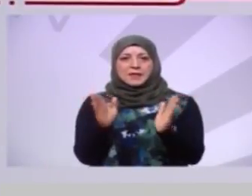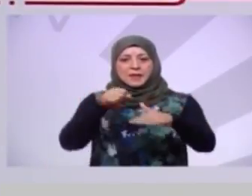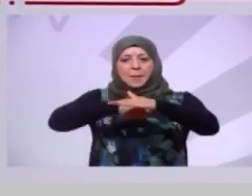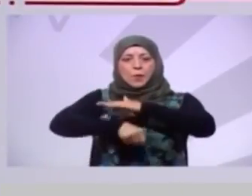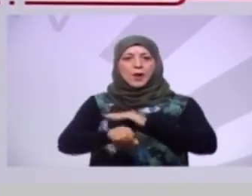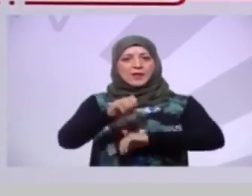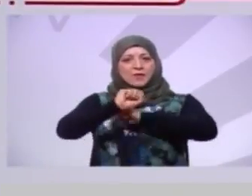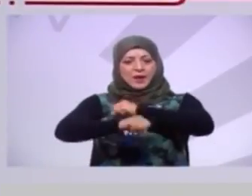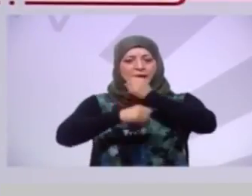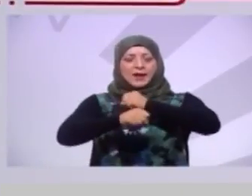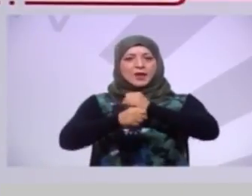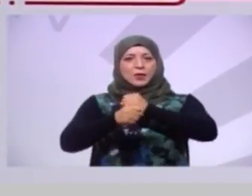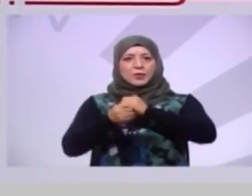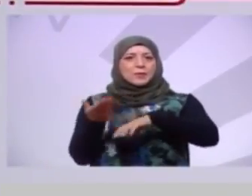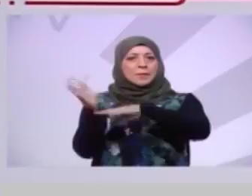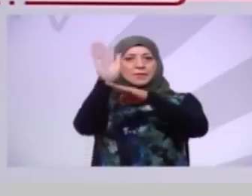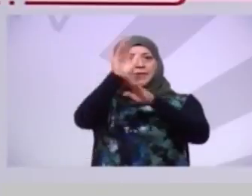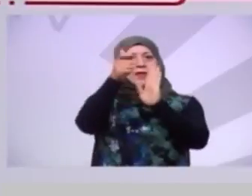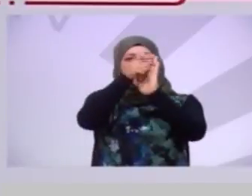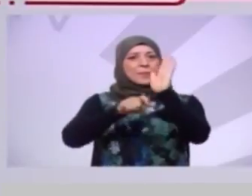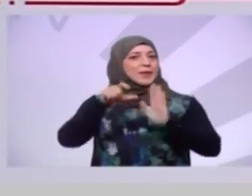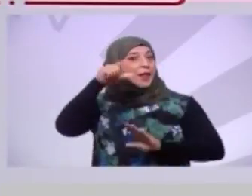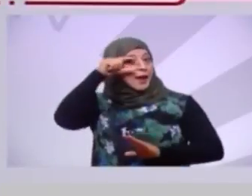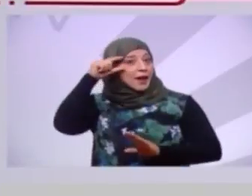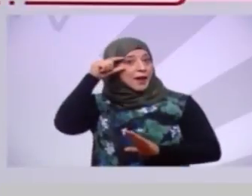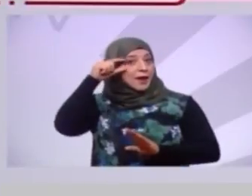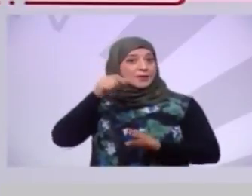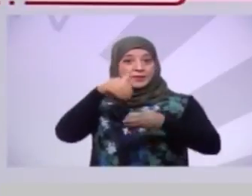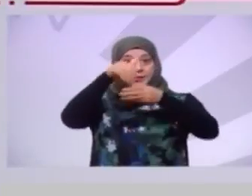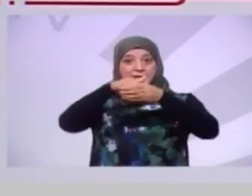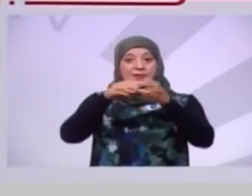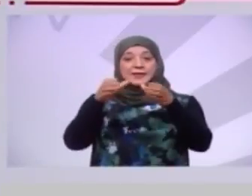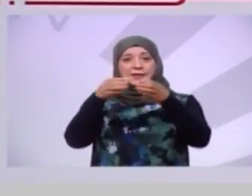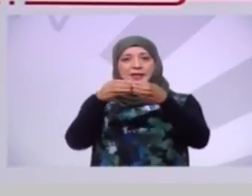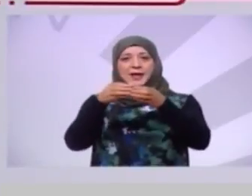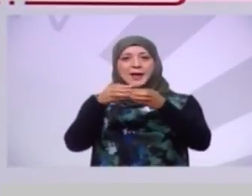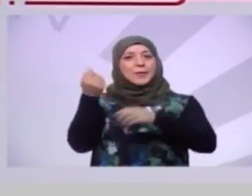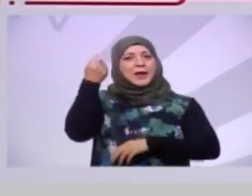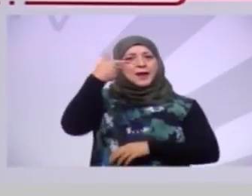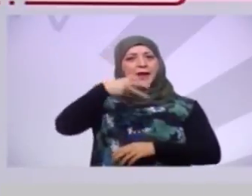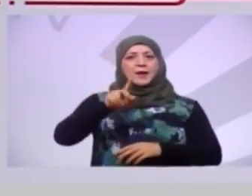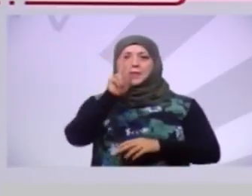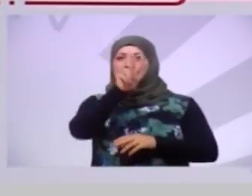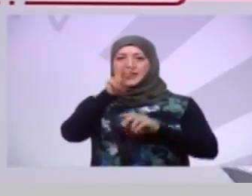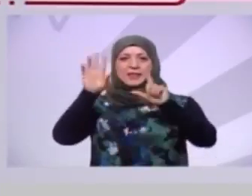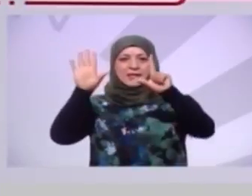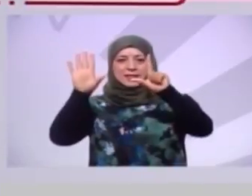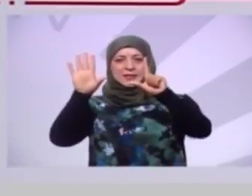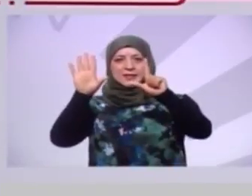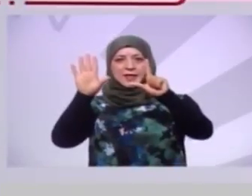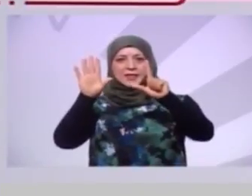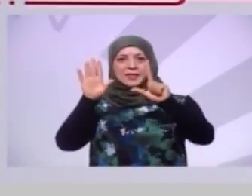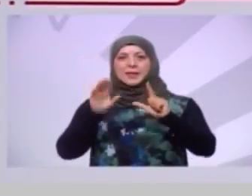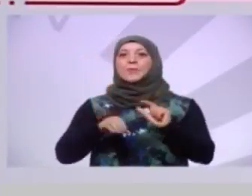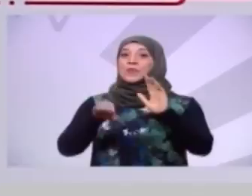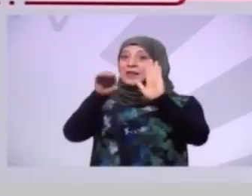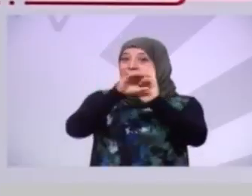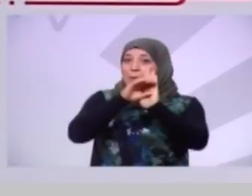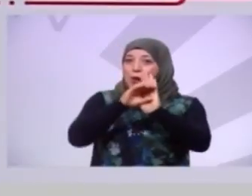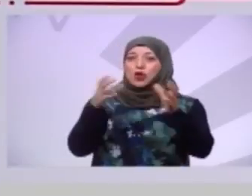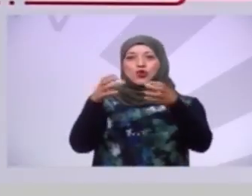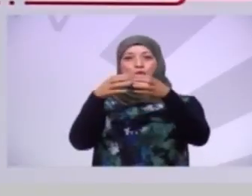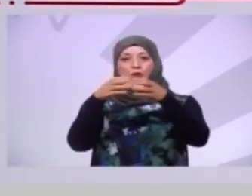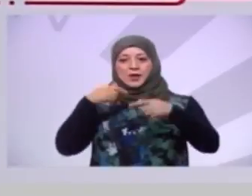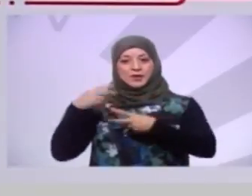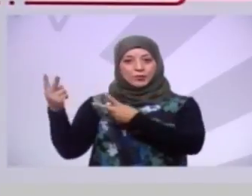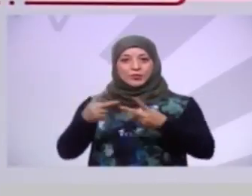والقائمه العين ابدى الانتخابيه الخير وين رقم ال القائمه سبعه وعشرين العالم بها اليوم